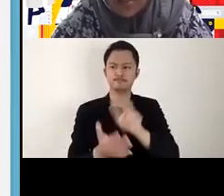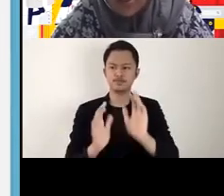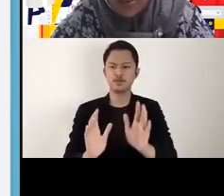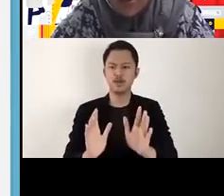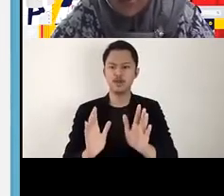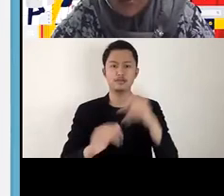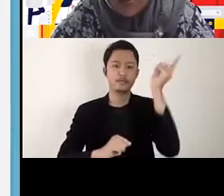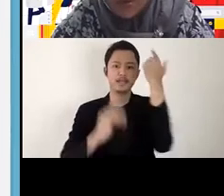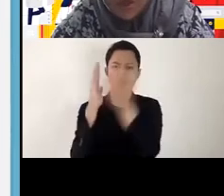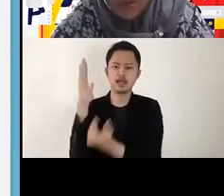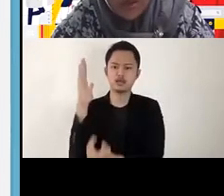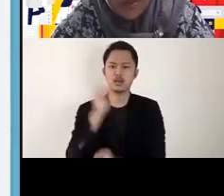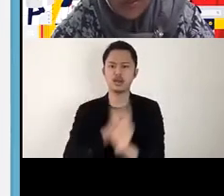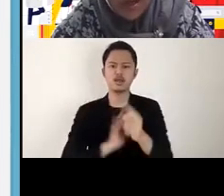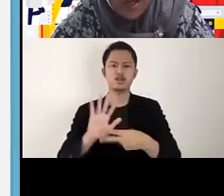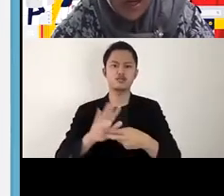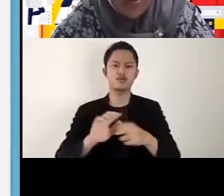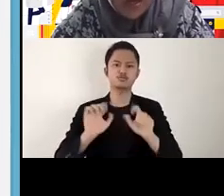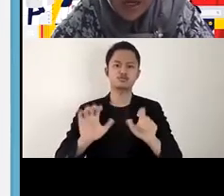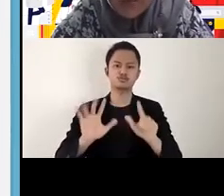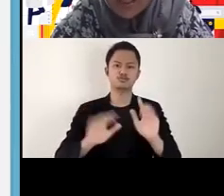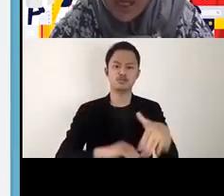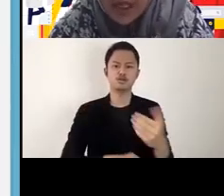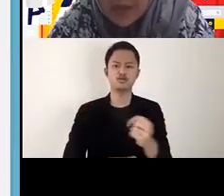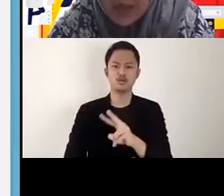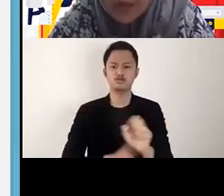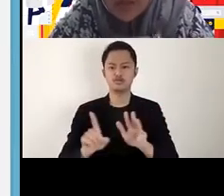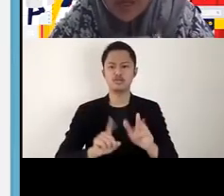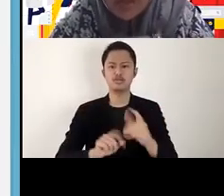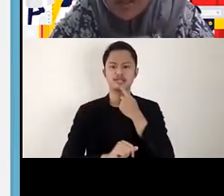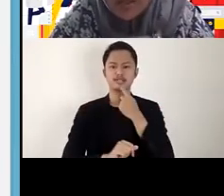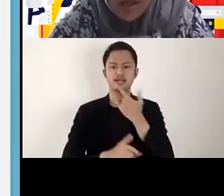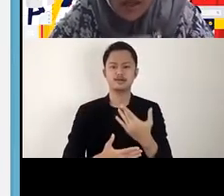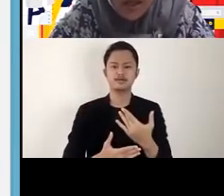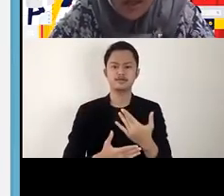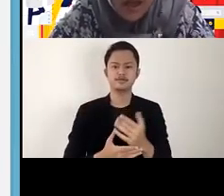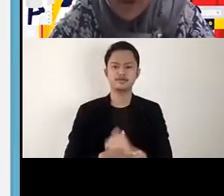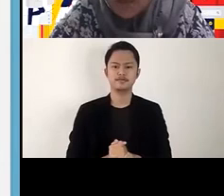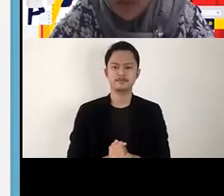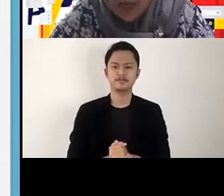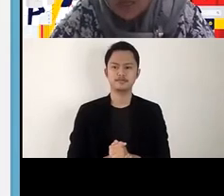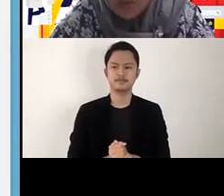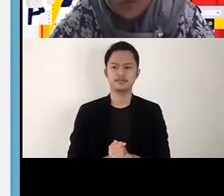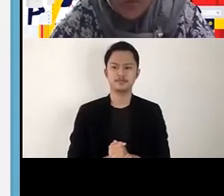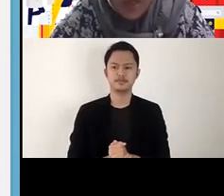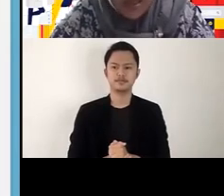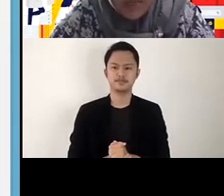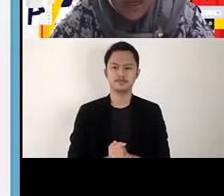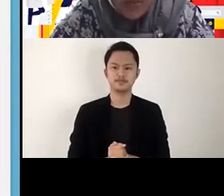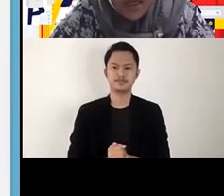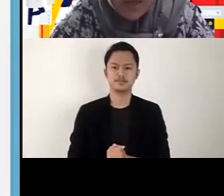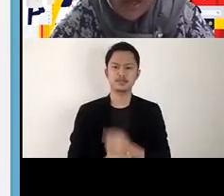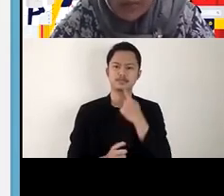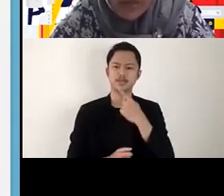pemerintah nomor 7 tahun 2019 mengenai pencegahan dan perlindungan aparat penegak hukum